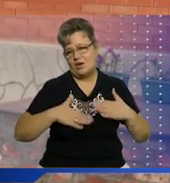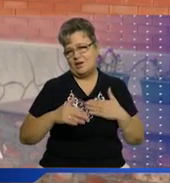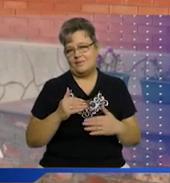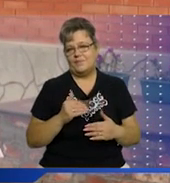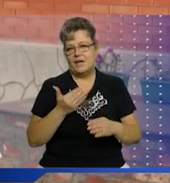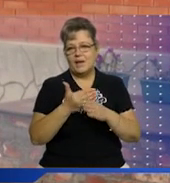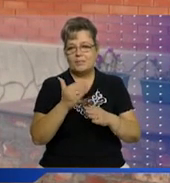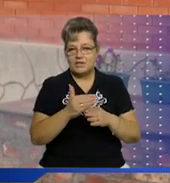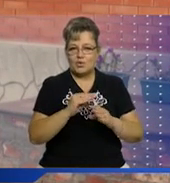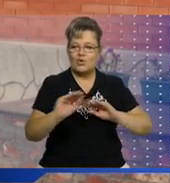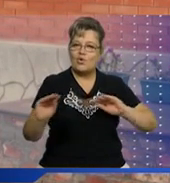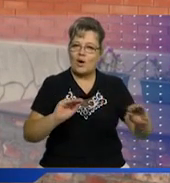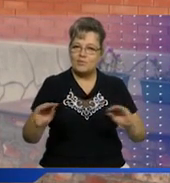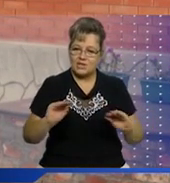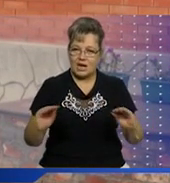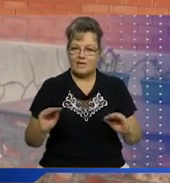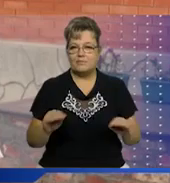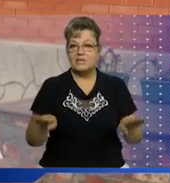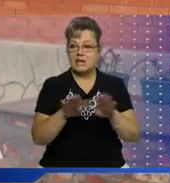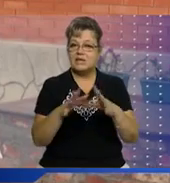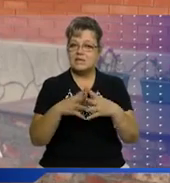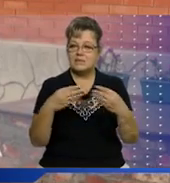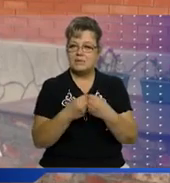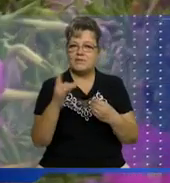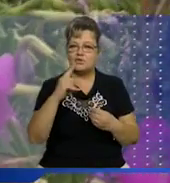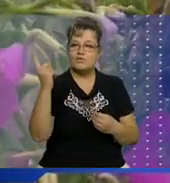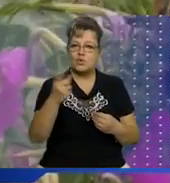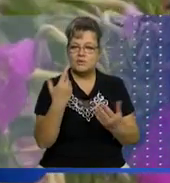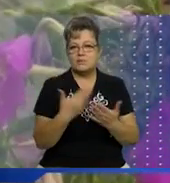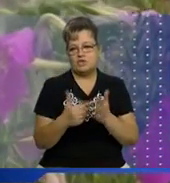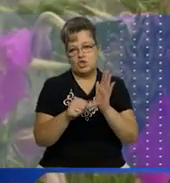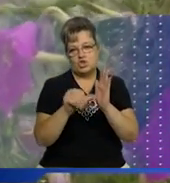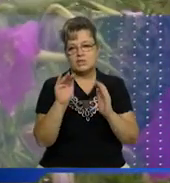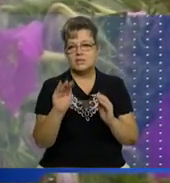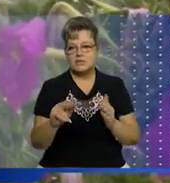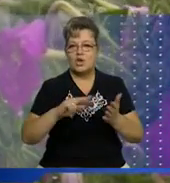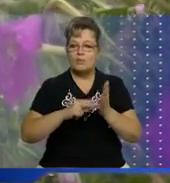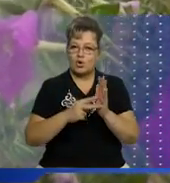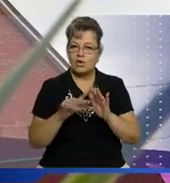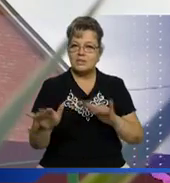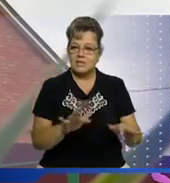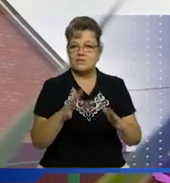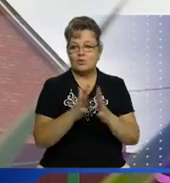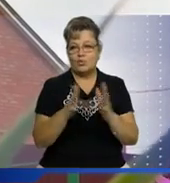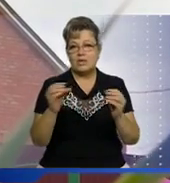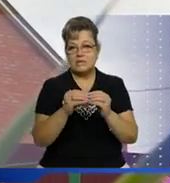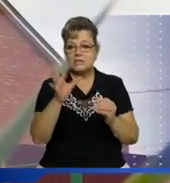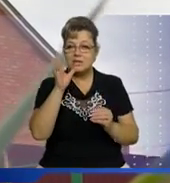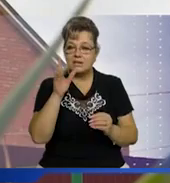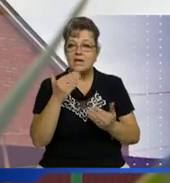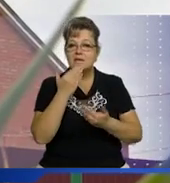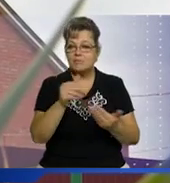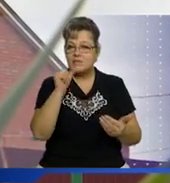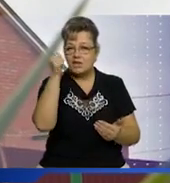Дети довольны. Ну вот потихоньку пока обустраиваемся. Таких семей в Ростовской области почти 6 тысяч. Проект